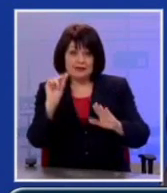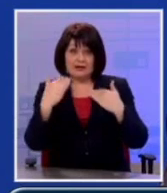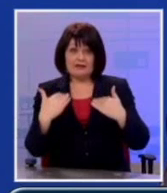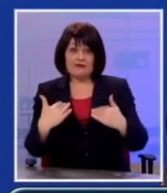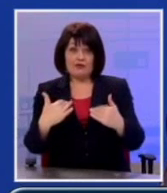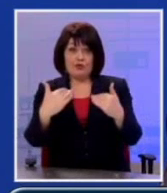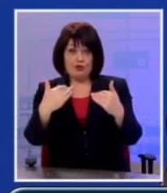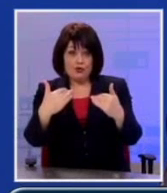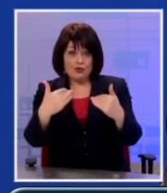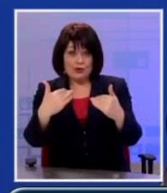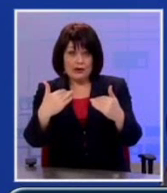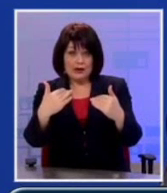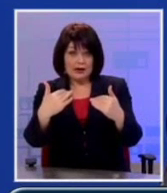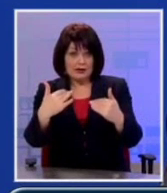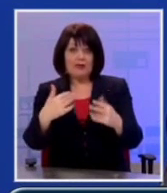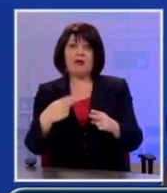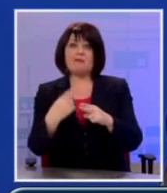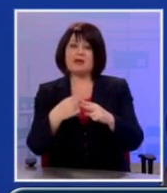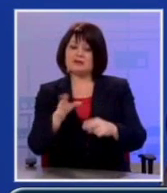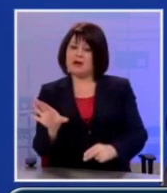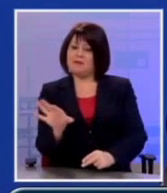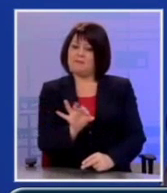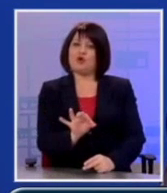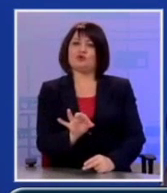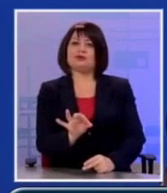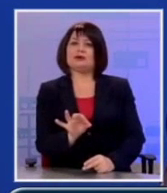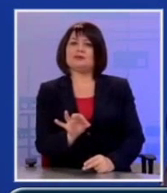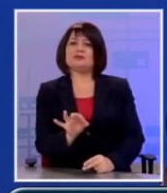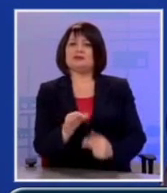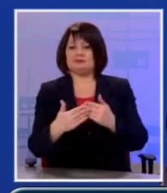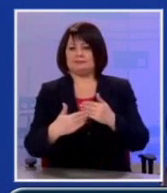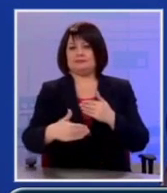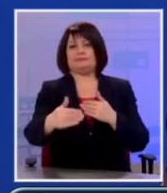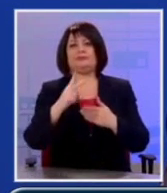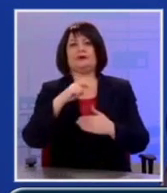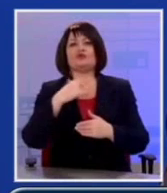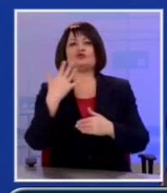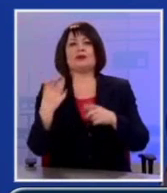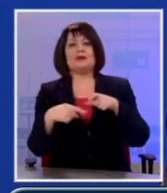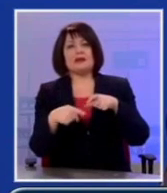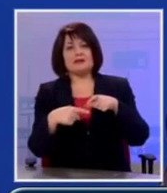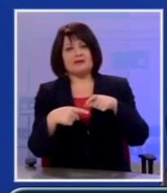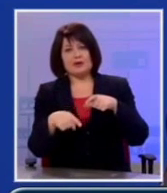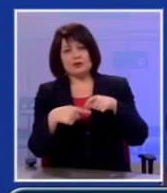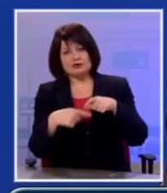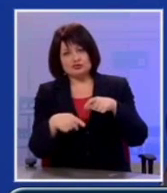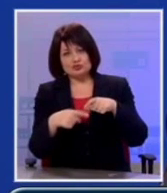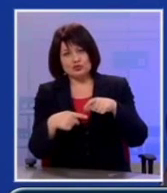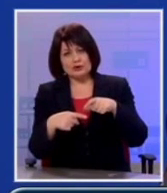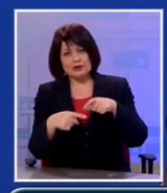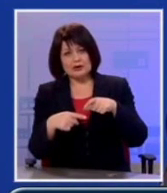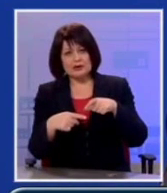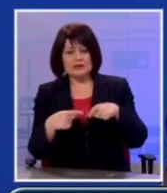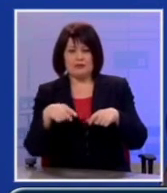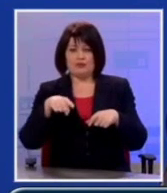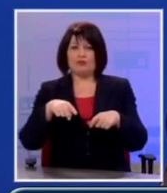με αναγγελία πρόσληψης και με πρόσληψη να ανατρέχει στις 25 Δεκεμβρίου, δηλαδή 4 μη εργάσιμες